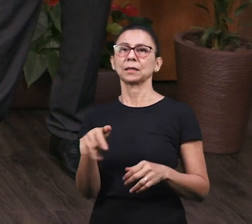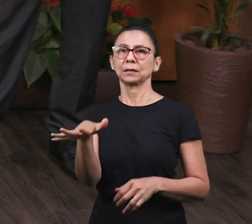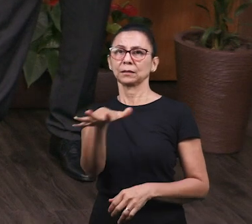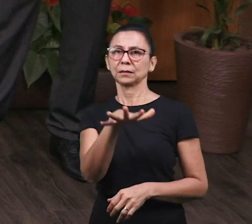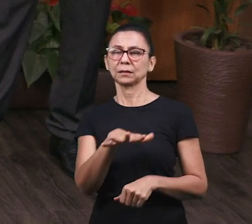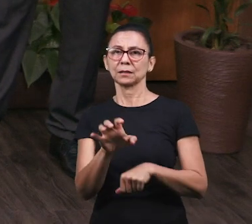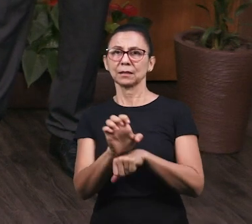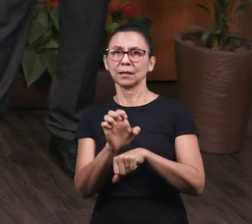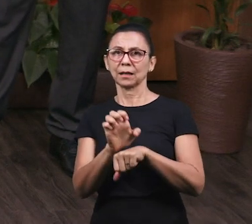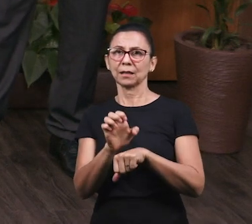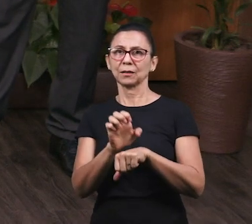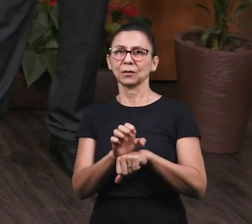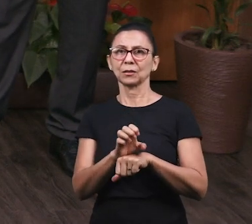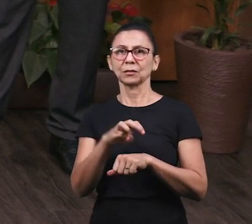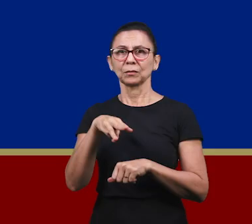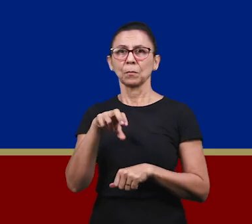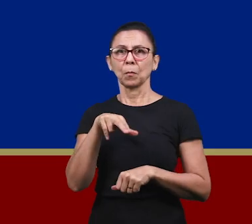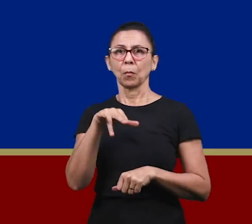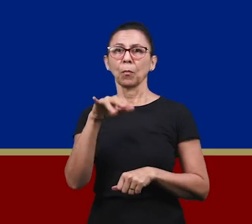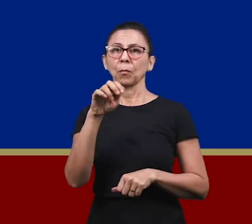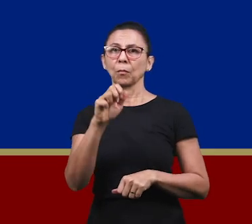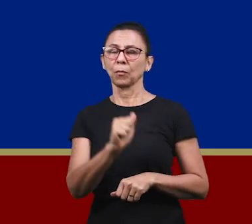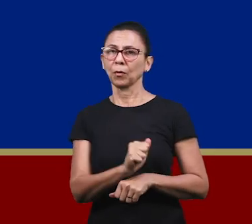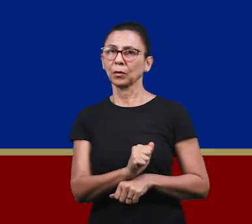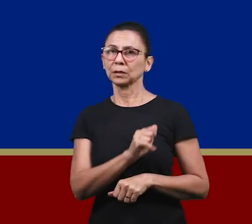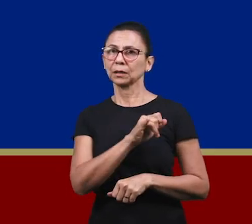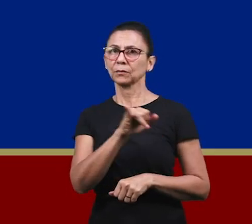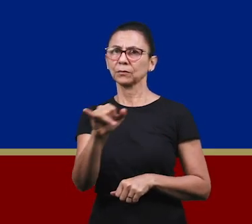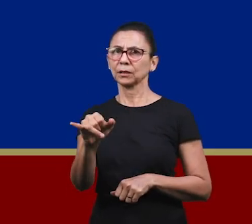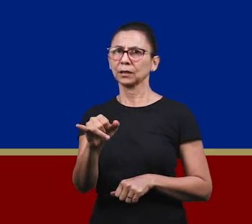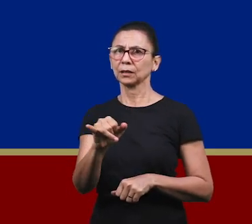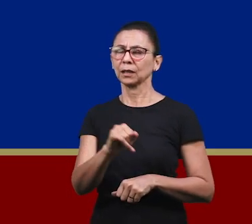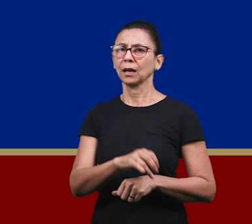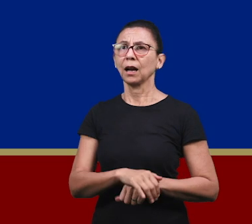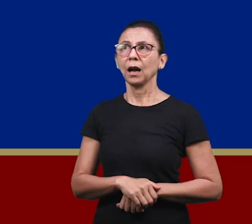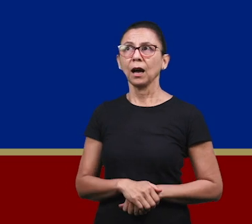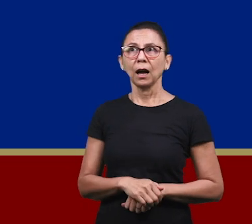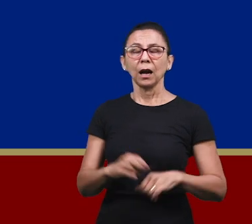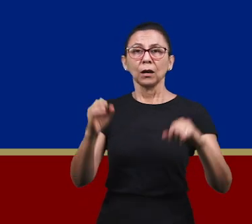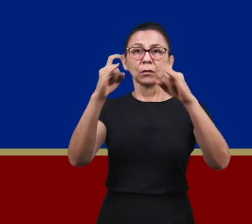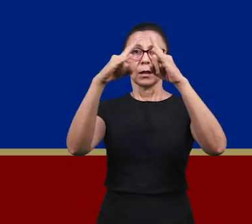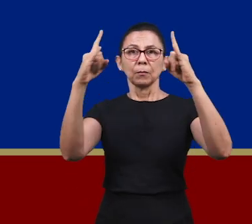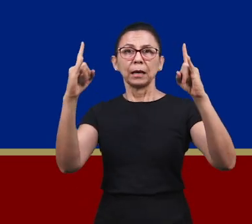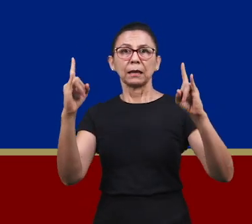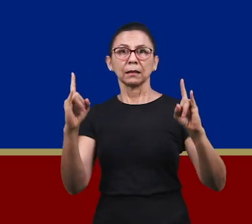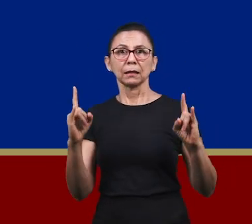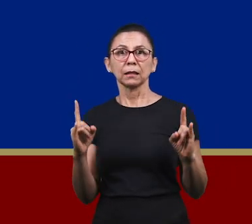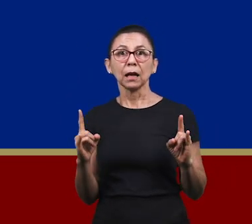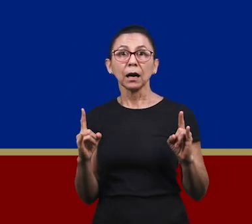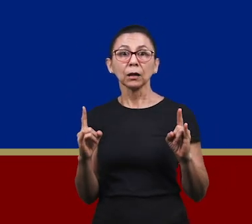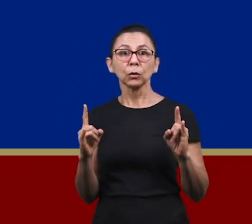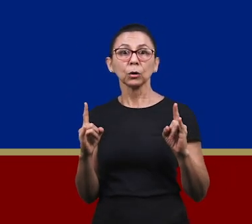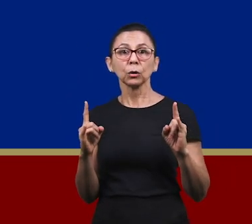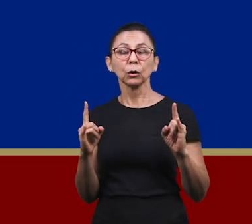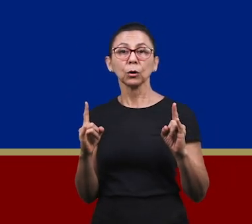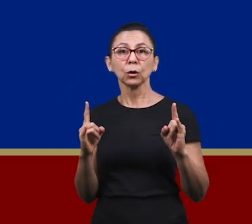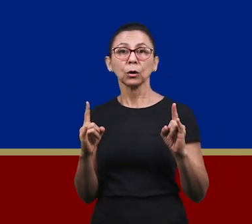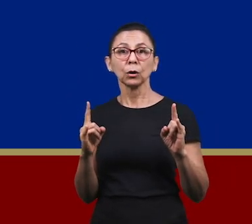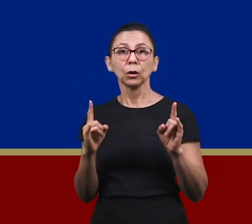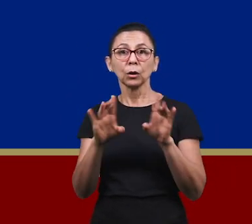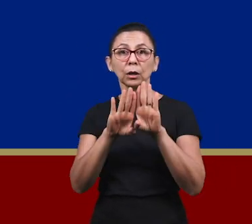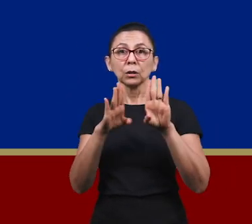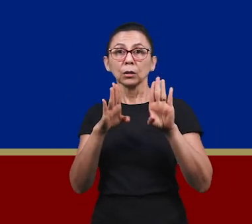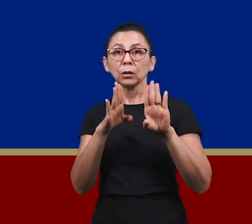Goiás, Wagner Lamone nous a écrit « Après passer par la porte du tabernacle, la première chose